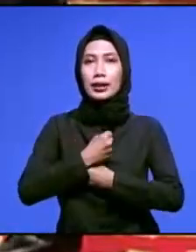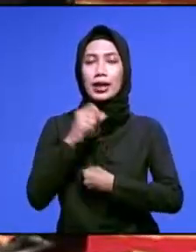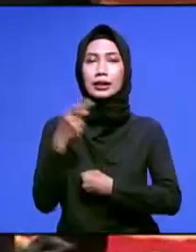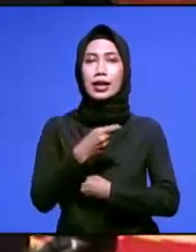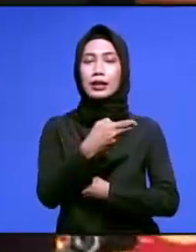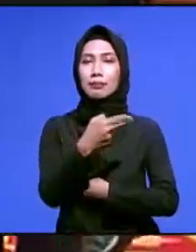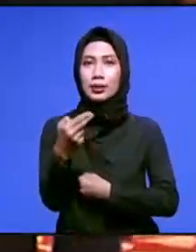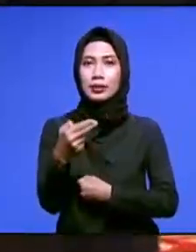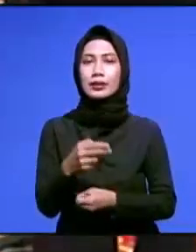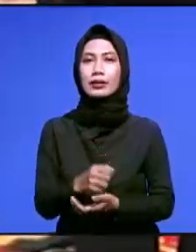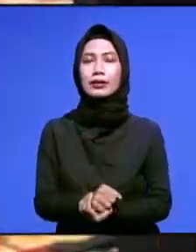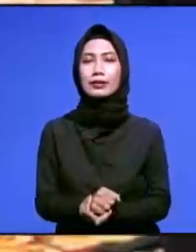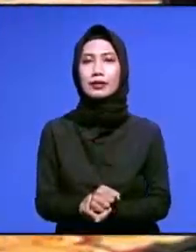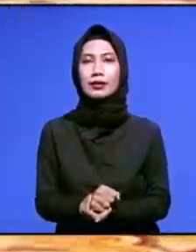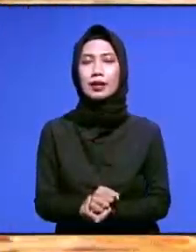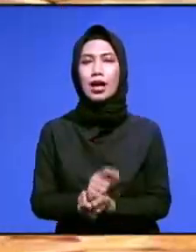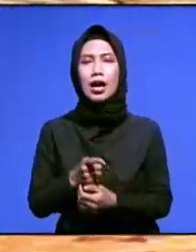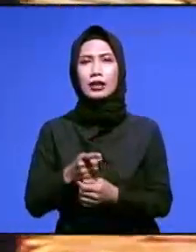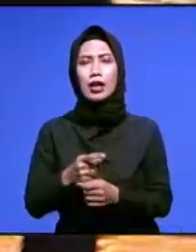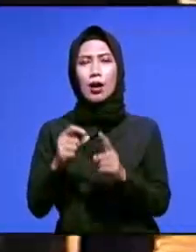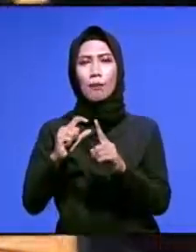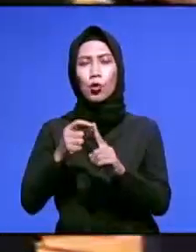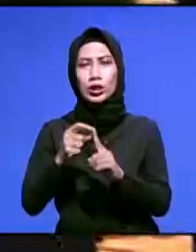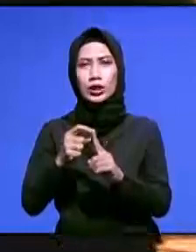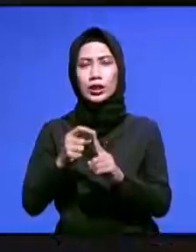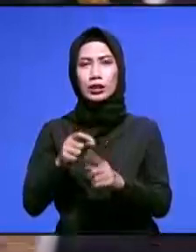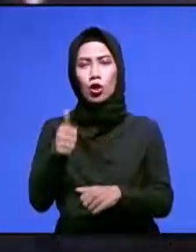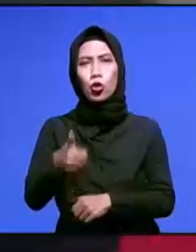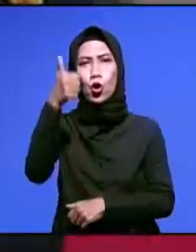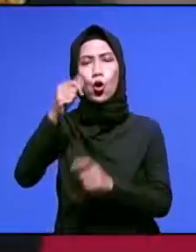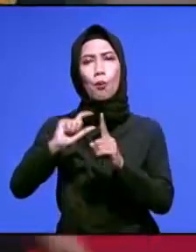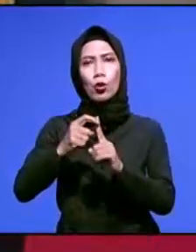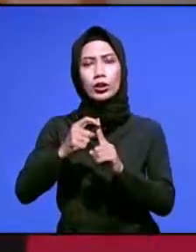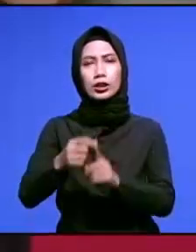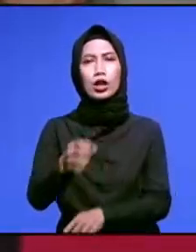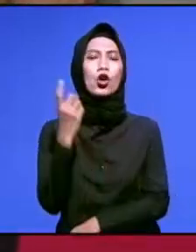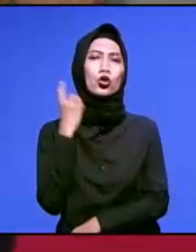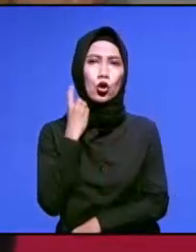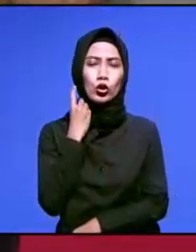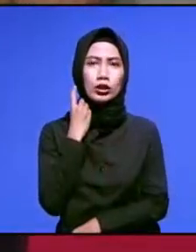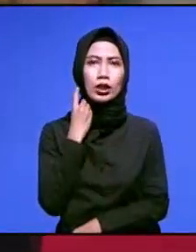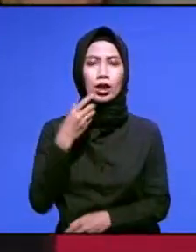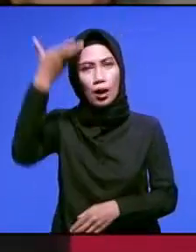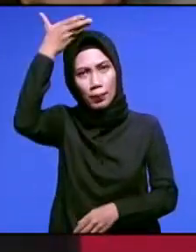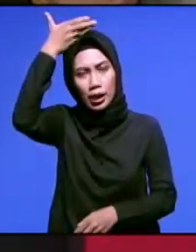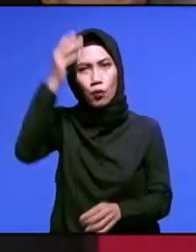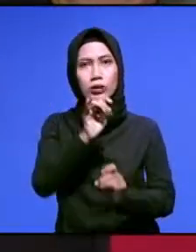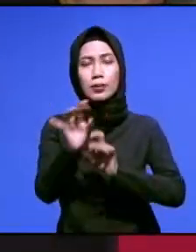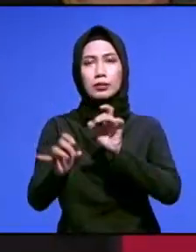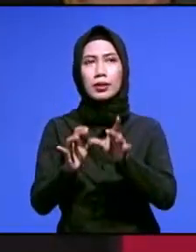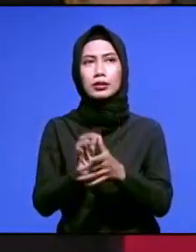bintang Nararya. Selain politikus, sejumlah perawat dan dokter menerima bintang tanda jasa dan kehormatan. Semua